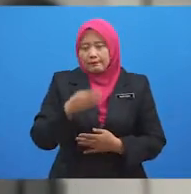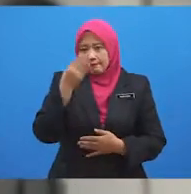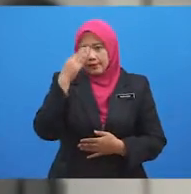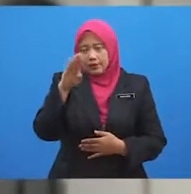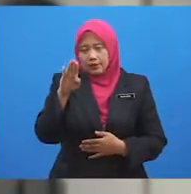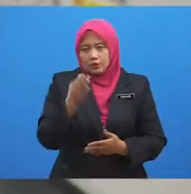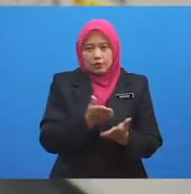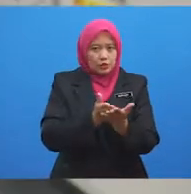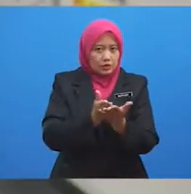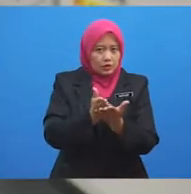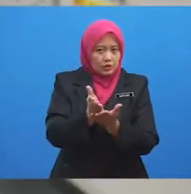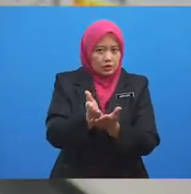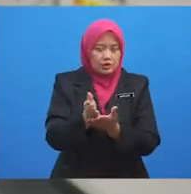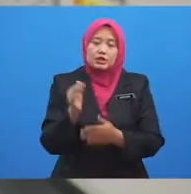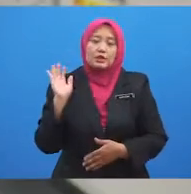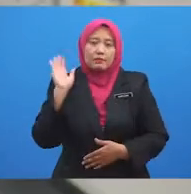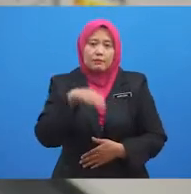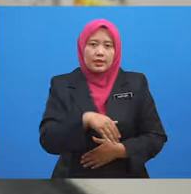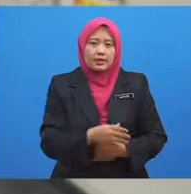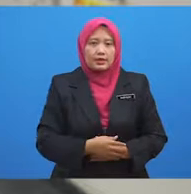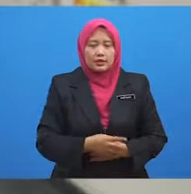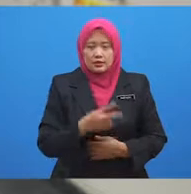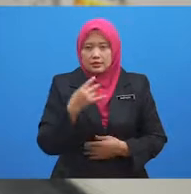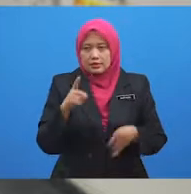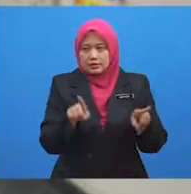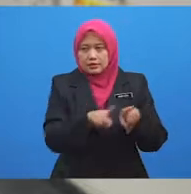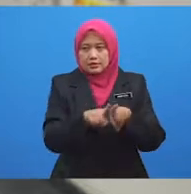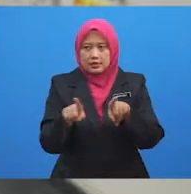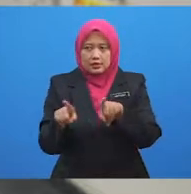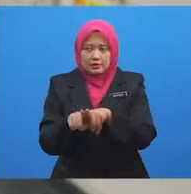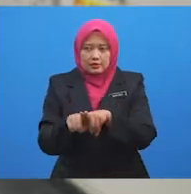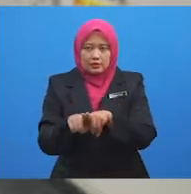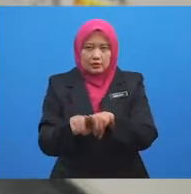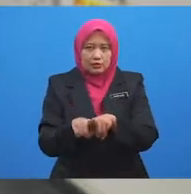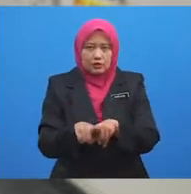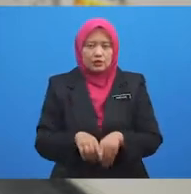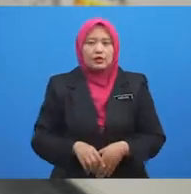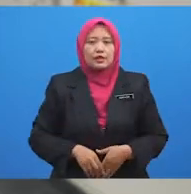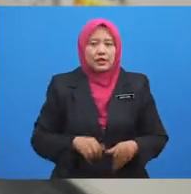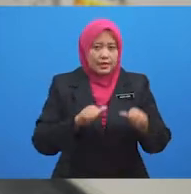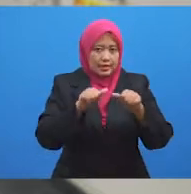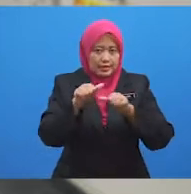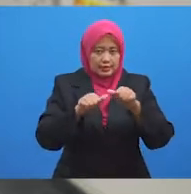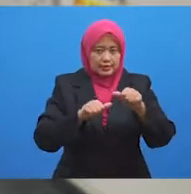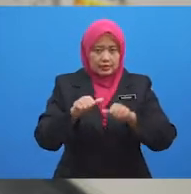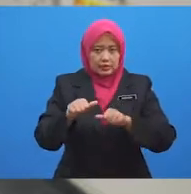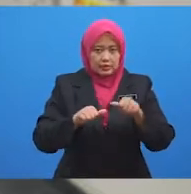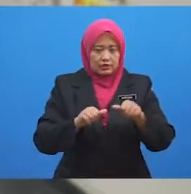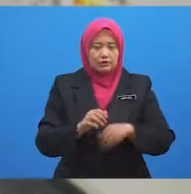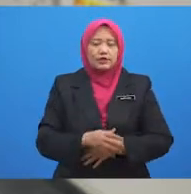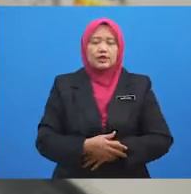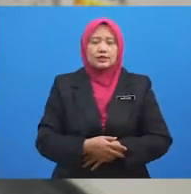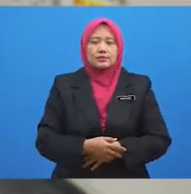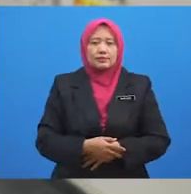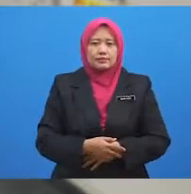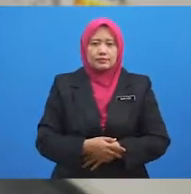ini, marilah kita sama-sama menjalankan satu aktiviti untuk